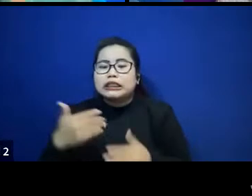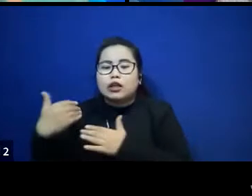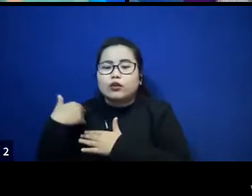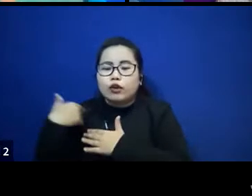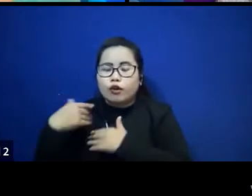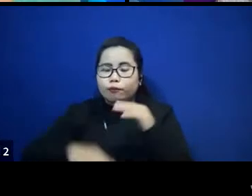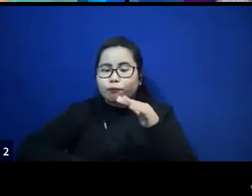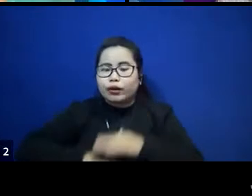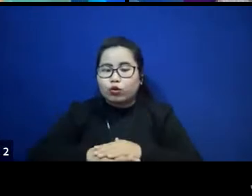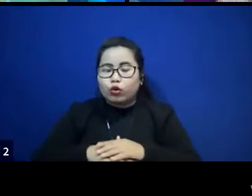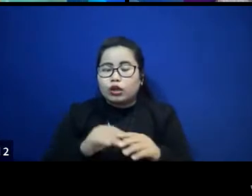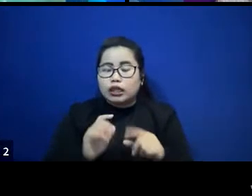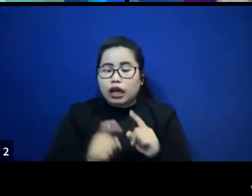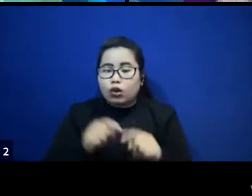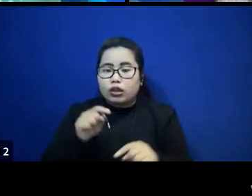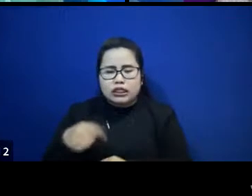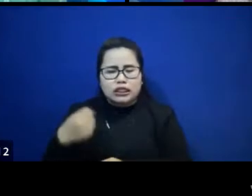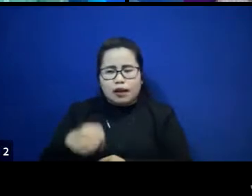waktu-waktu